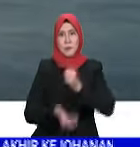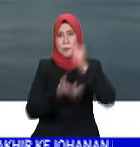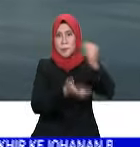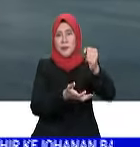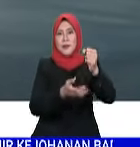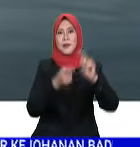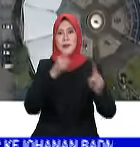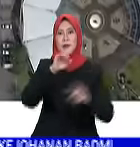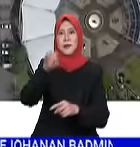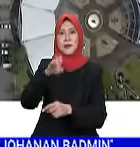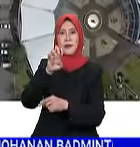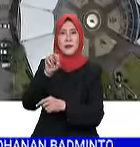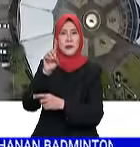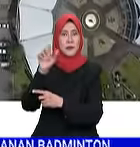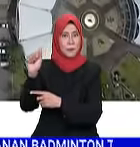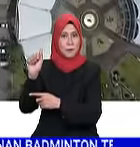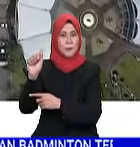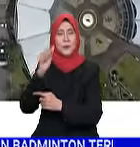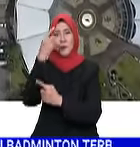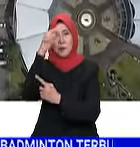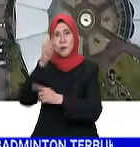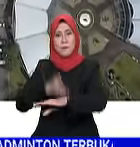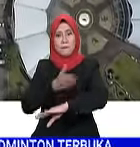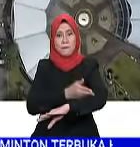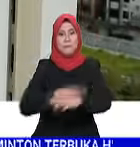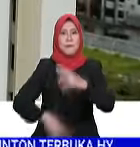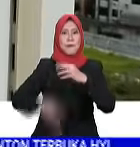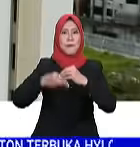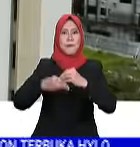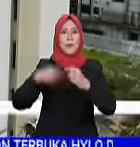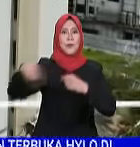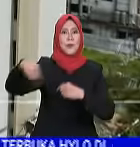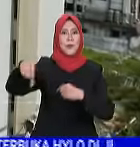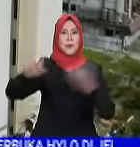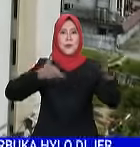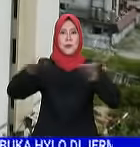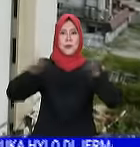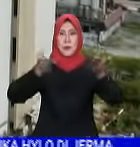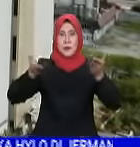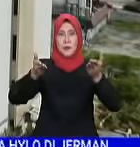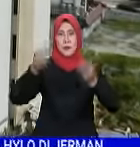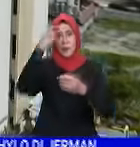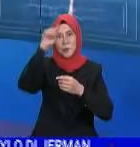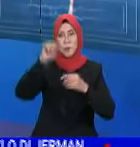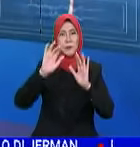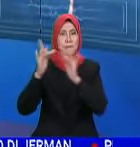pelan jalinan digital negara Jendela bagi meningkatkan liputan dan kualiti perkhidmatan jalur